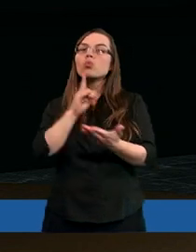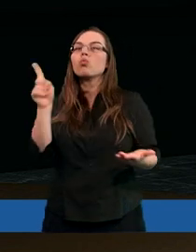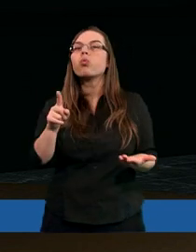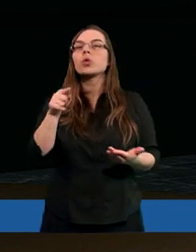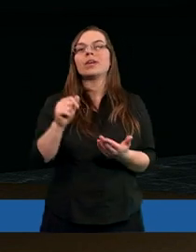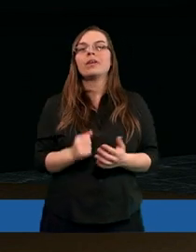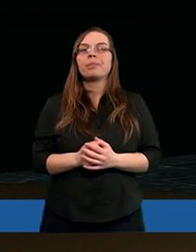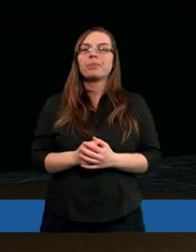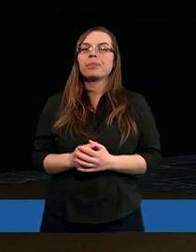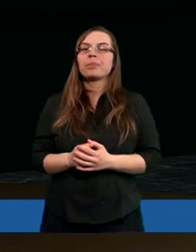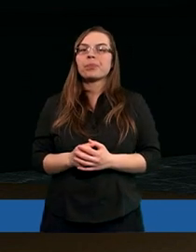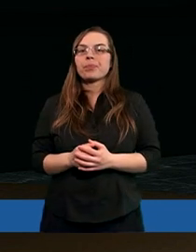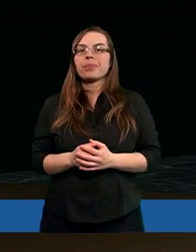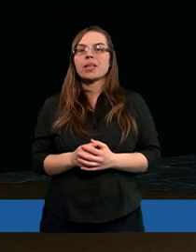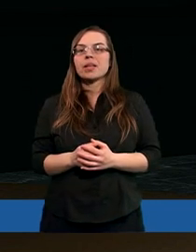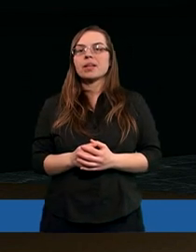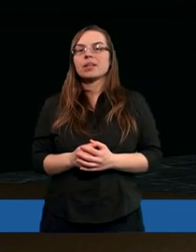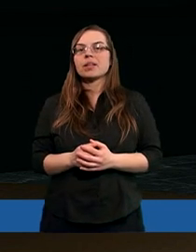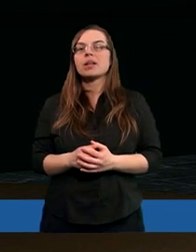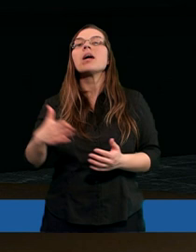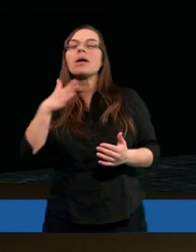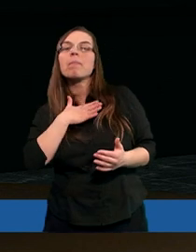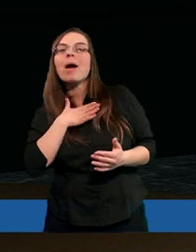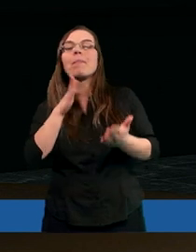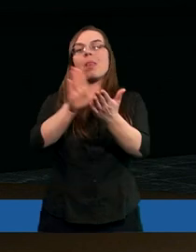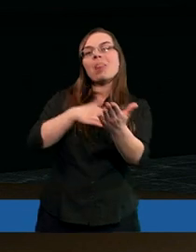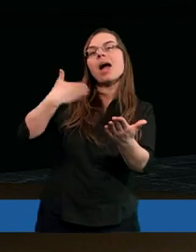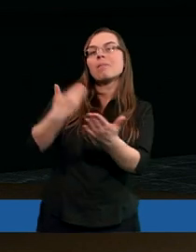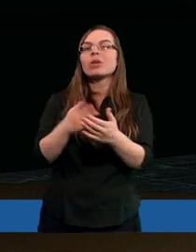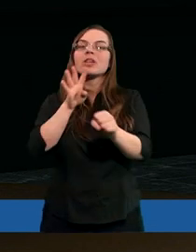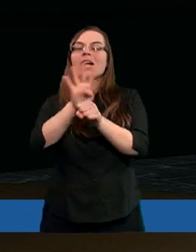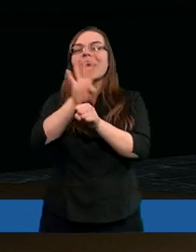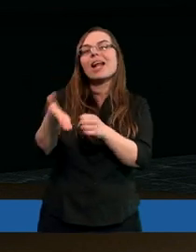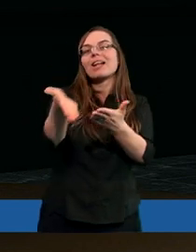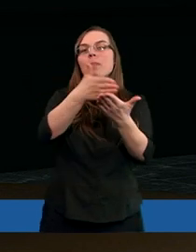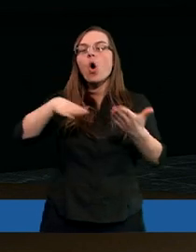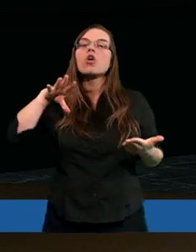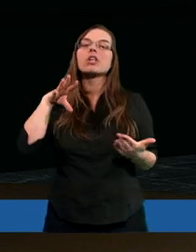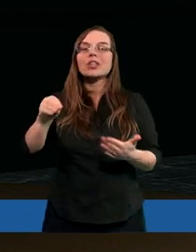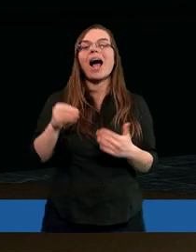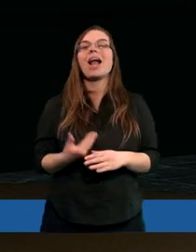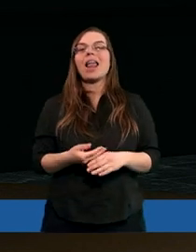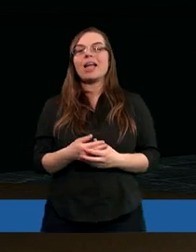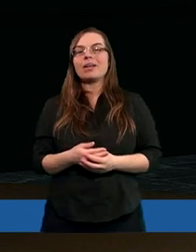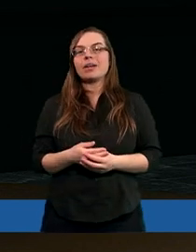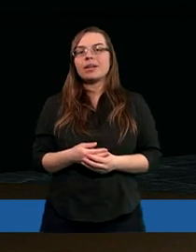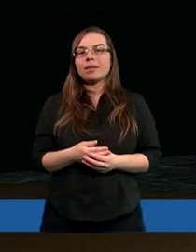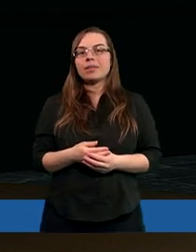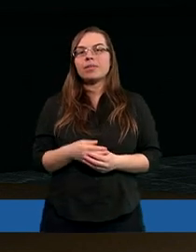mamy na przykład w 14 rozdziale